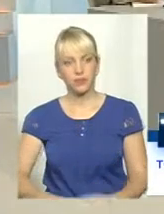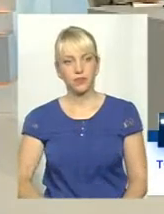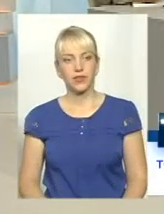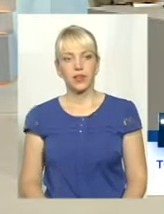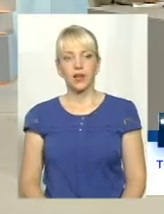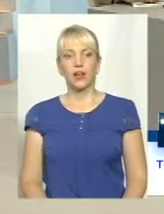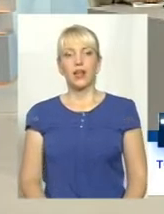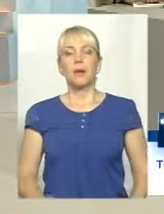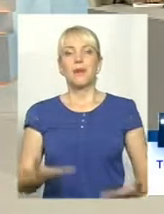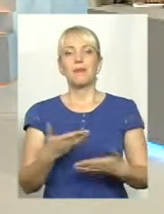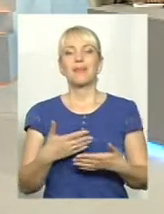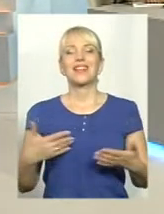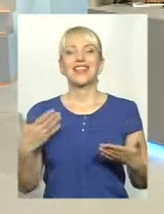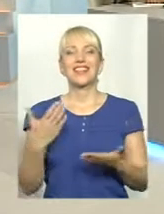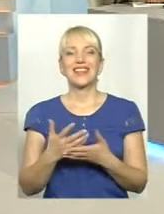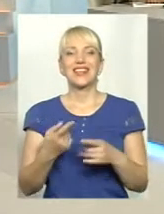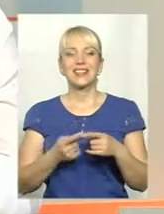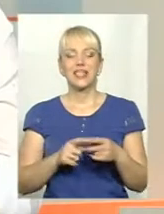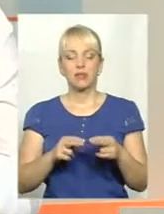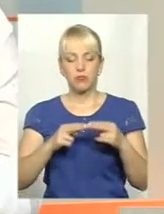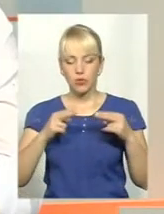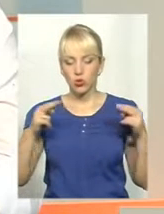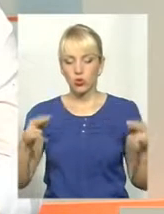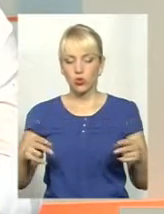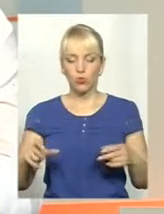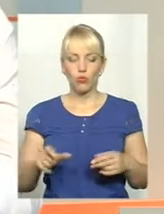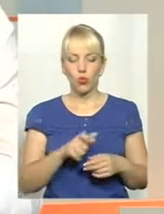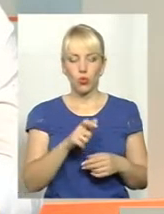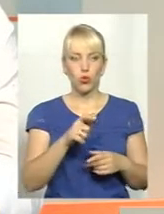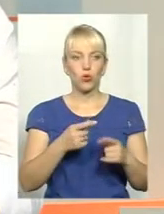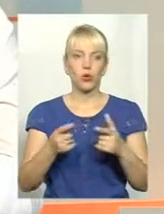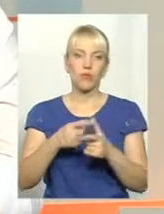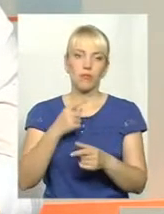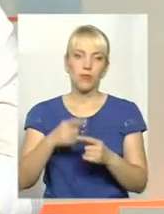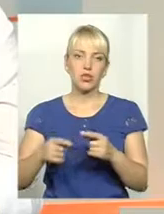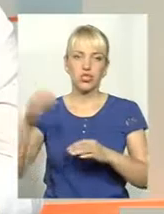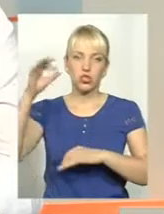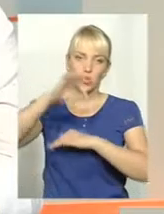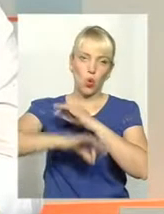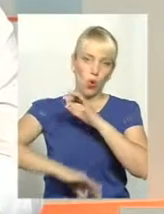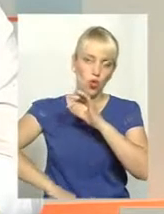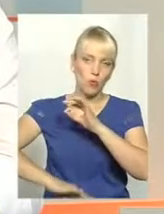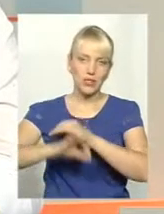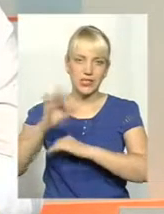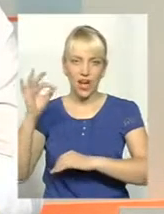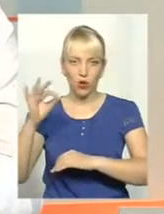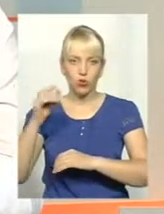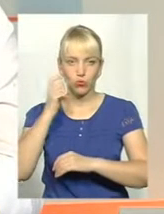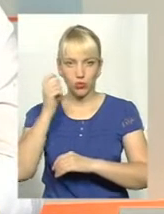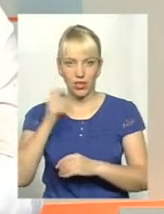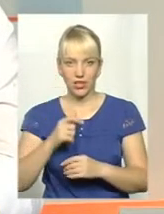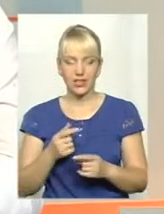Погодьтеся, коли зрозуміло, з чим працювати і про що говорити, все інше кудись ясніше і